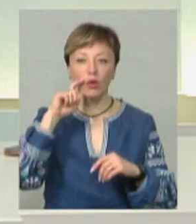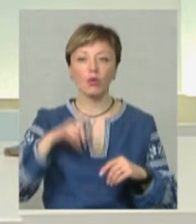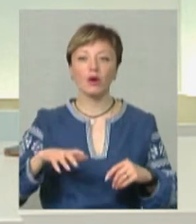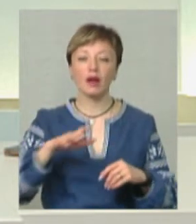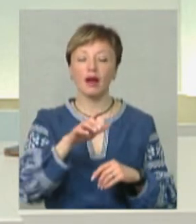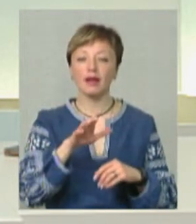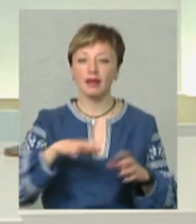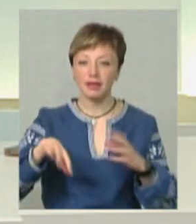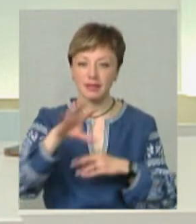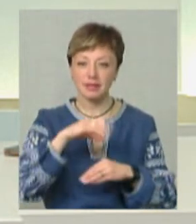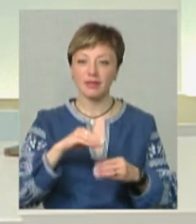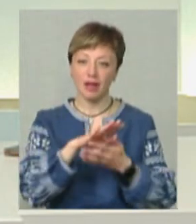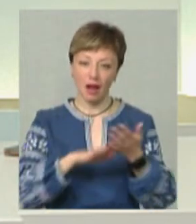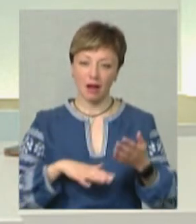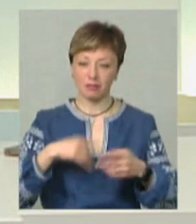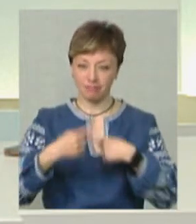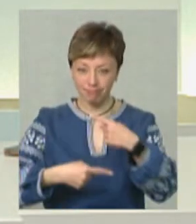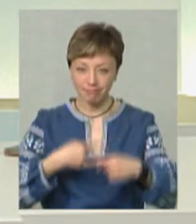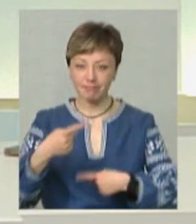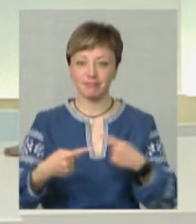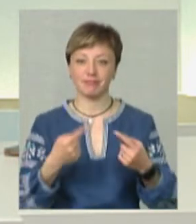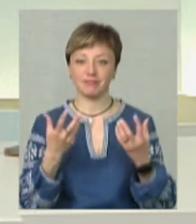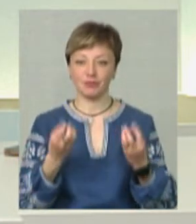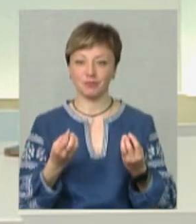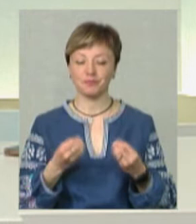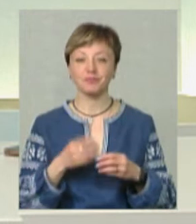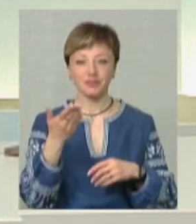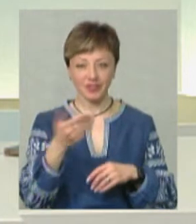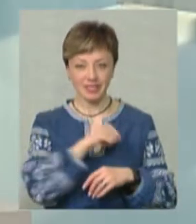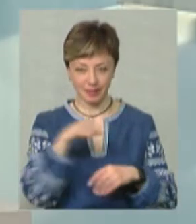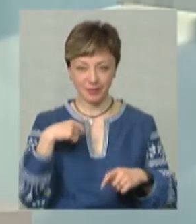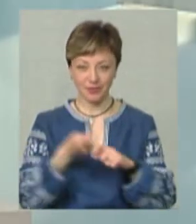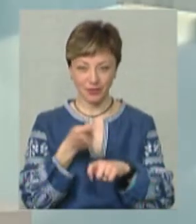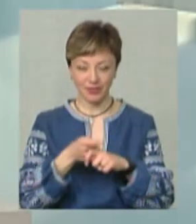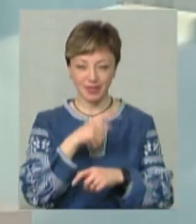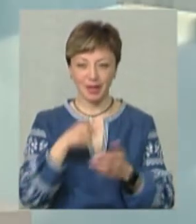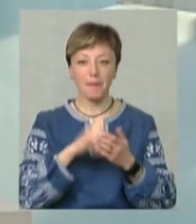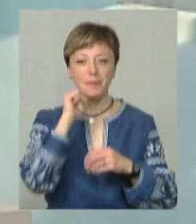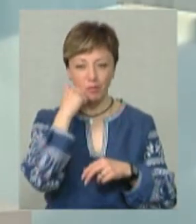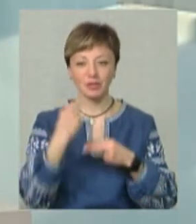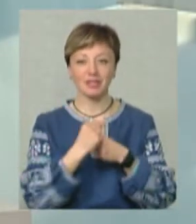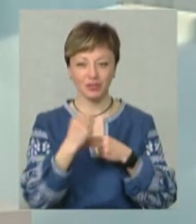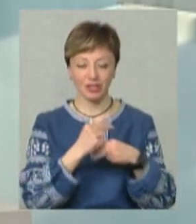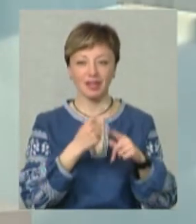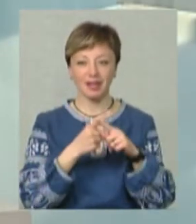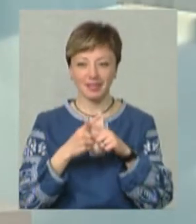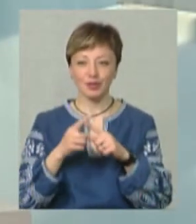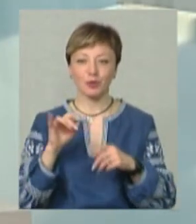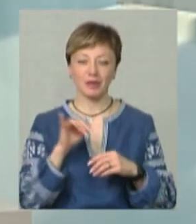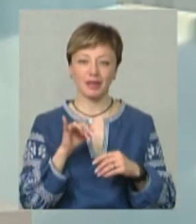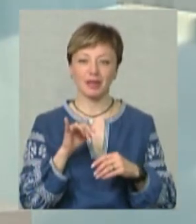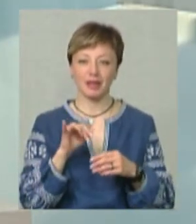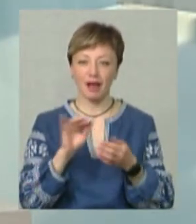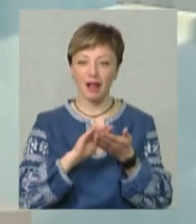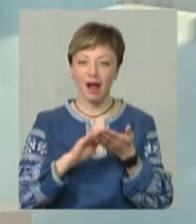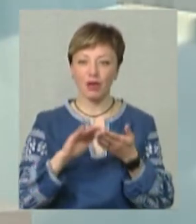українців, і далі продовжити ці традиції. А ви самі вишиваєте? Бабуся навчила хрестиком і